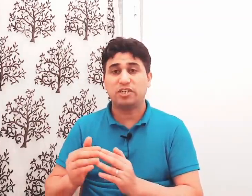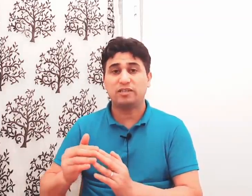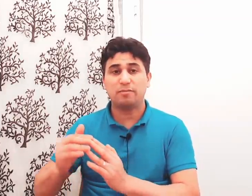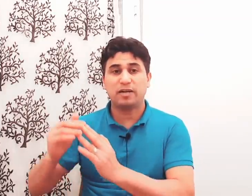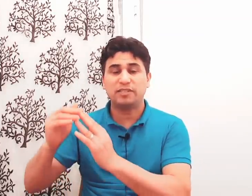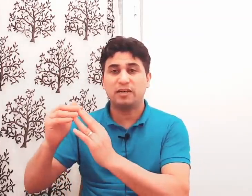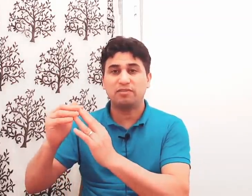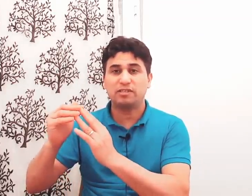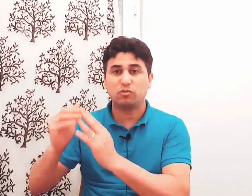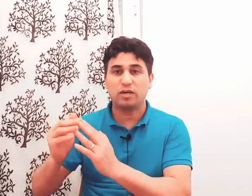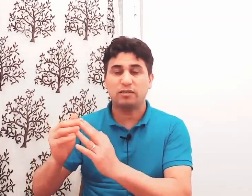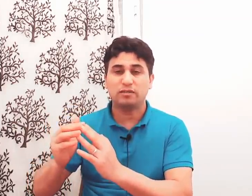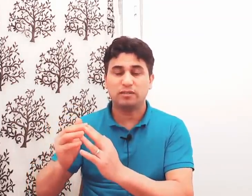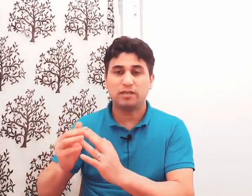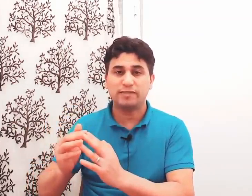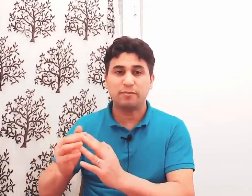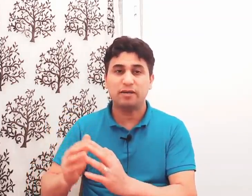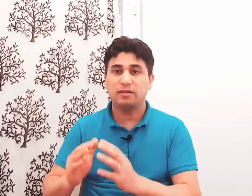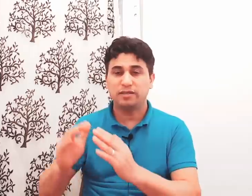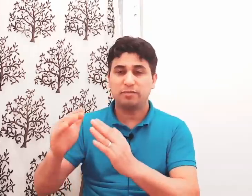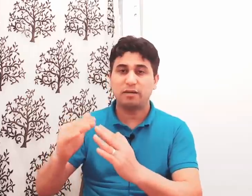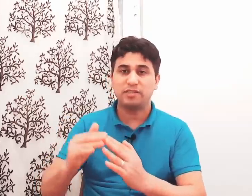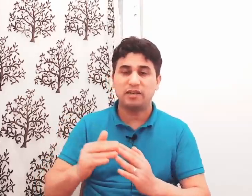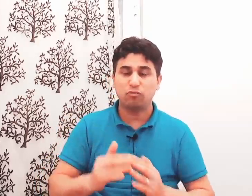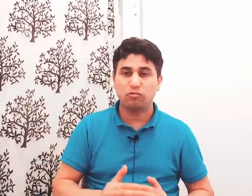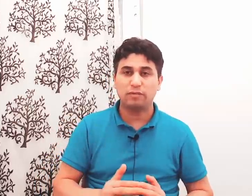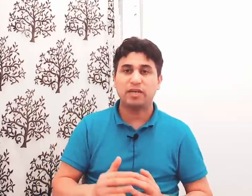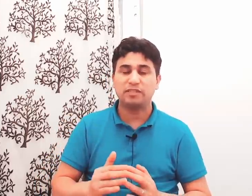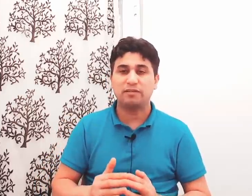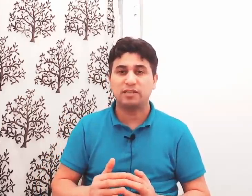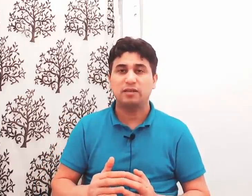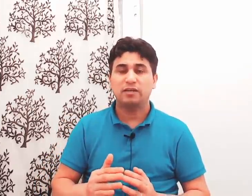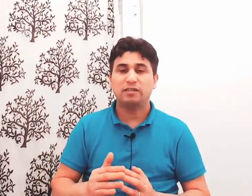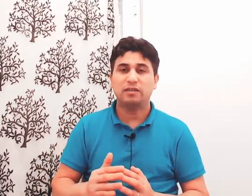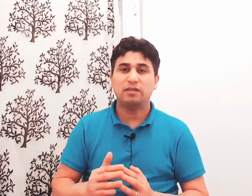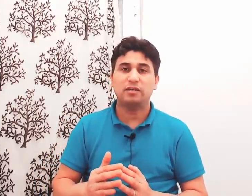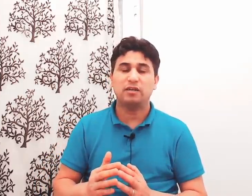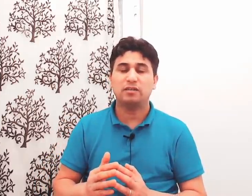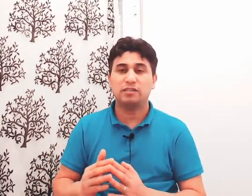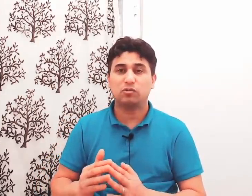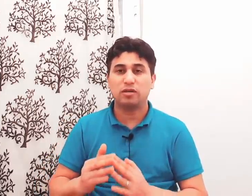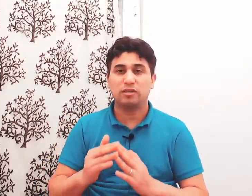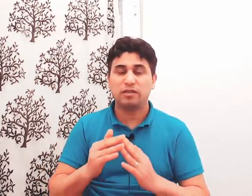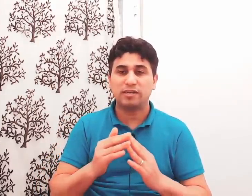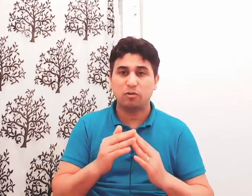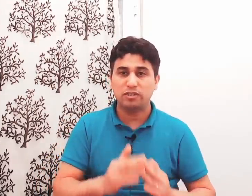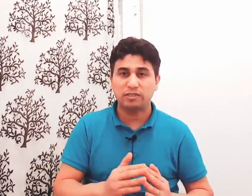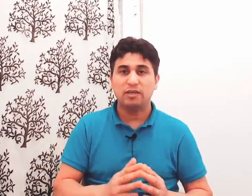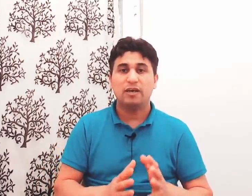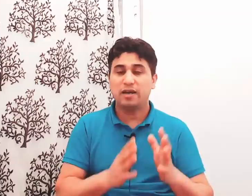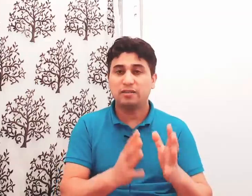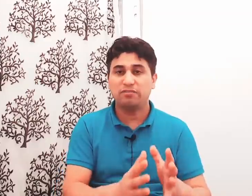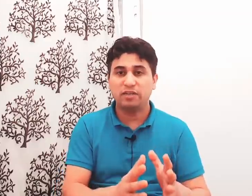ما فيهش اكثر من 5000 ديال السكان ديال النسمه، يعني من 5000 من 5000 يعني ديال ديال ديال السكان ديال النسمه